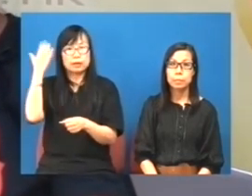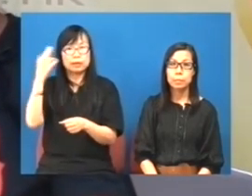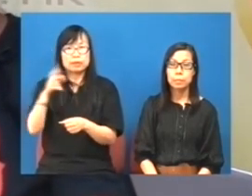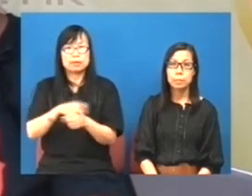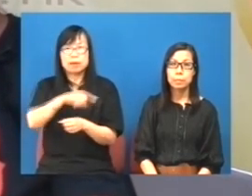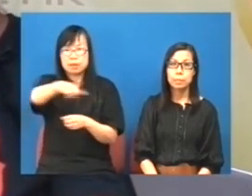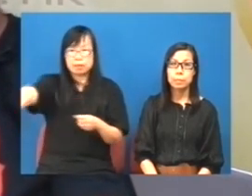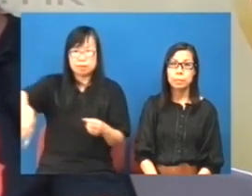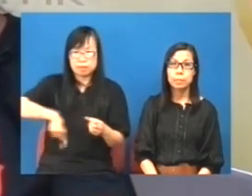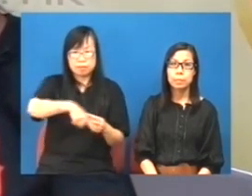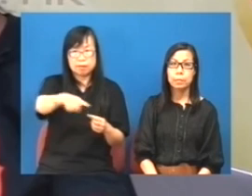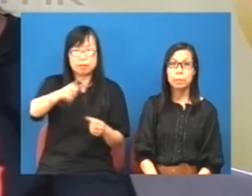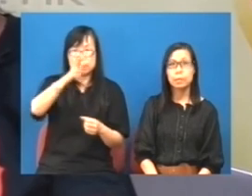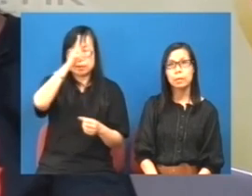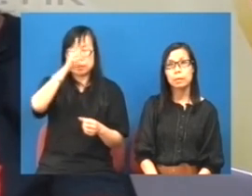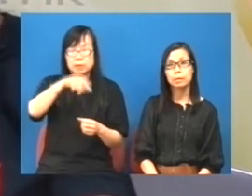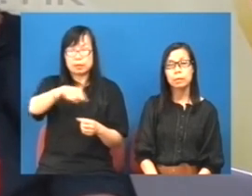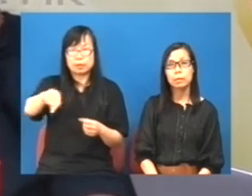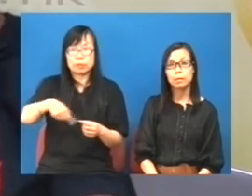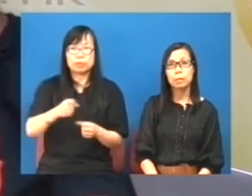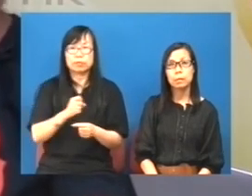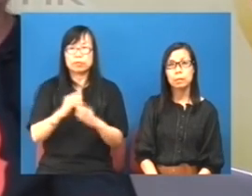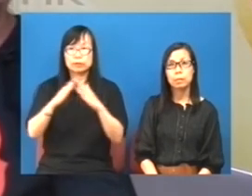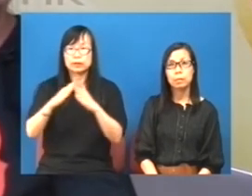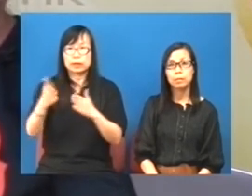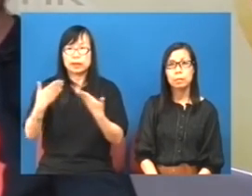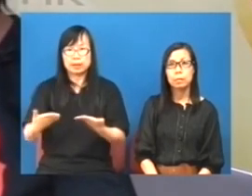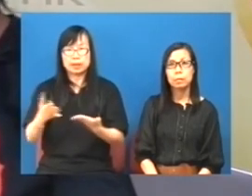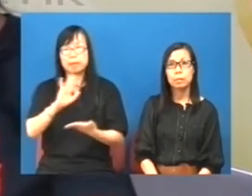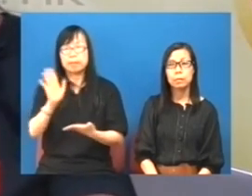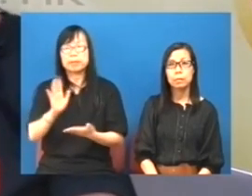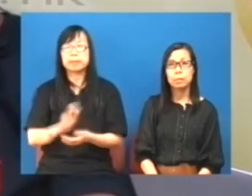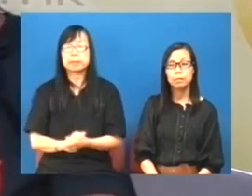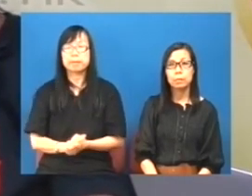不用架床貼是三級議會事實上不是現在就是